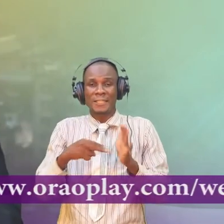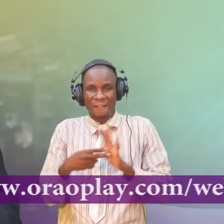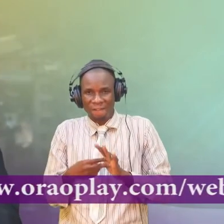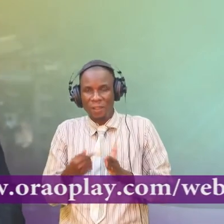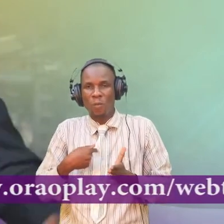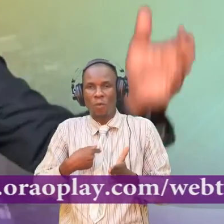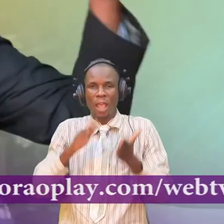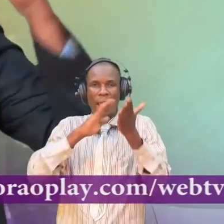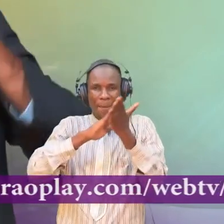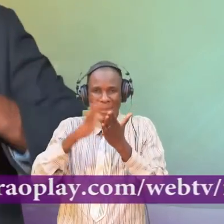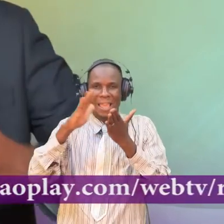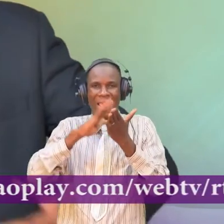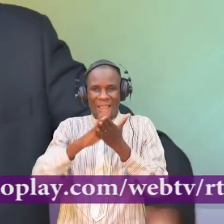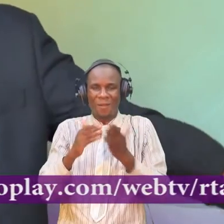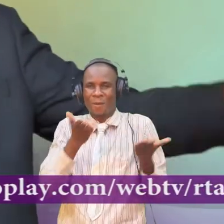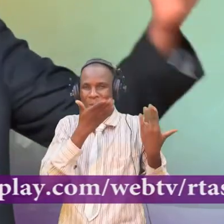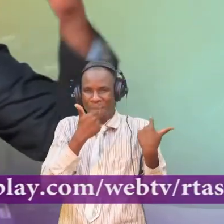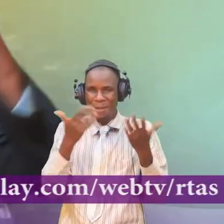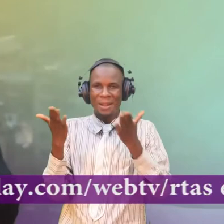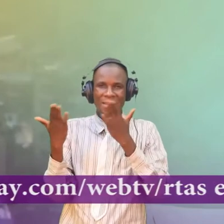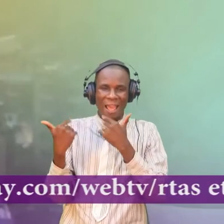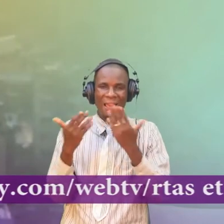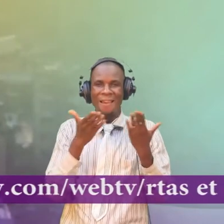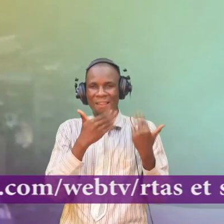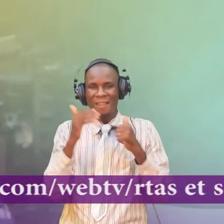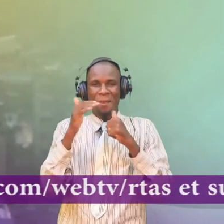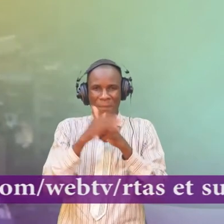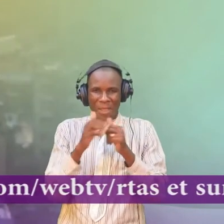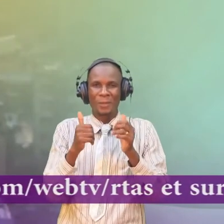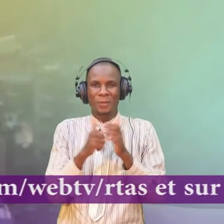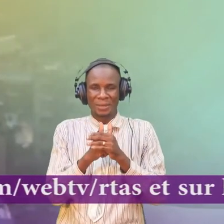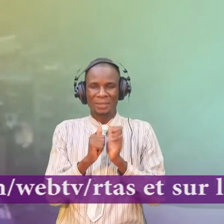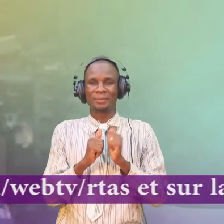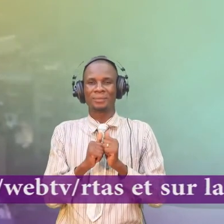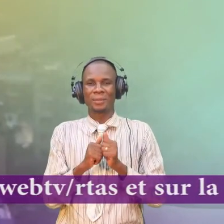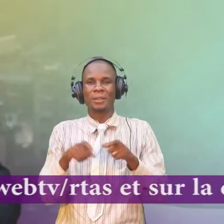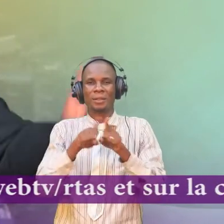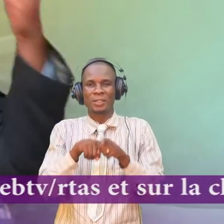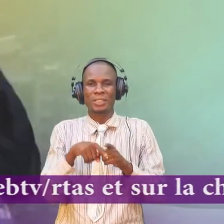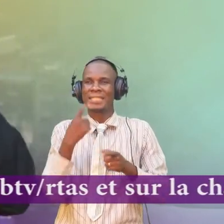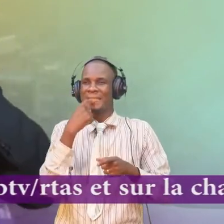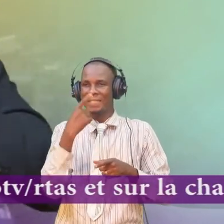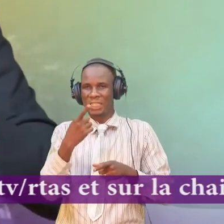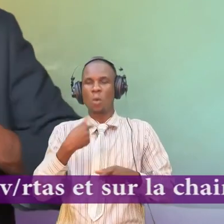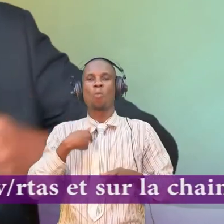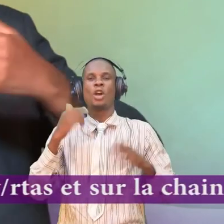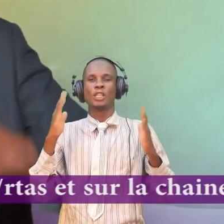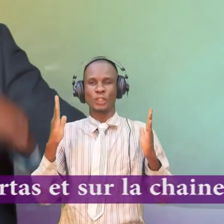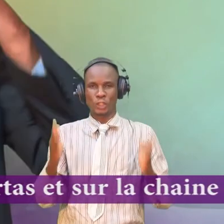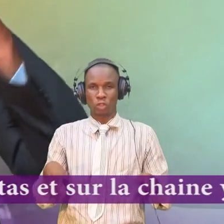coup. Na inafidia. Apporter ce coup. Na ule bei Mungu